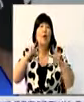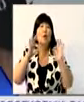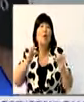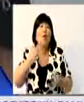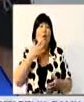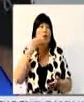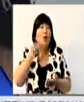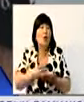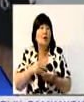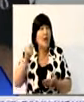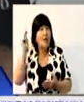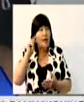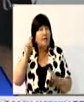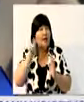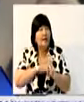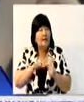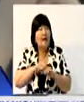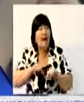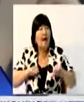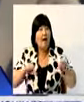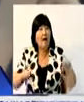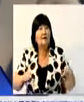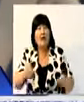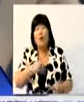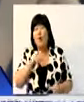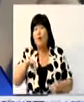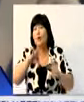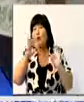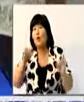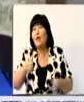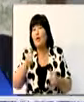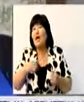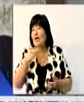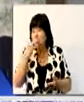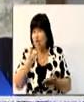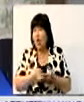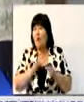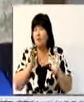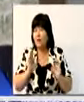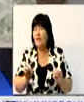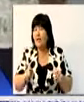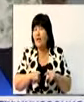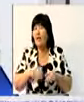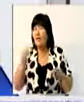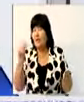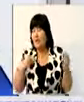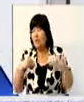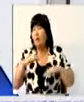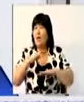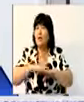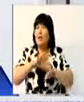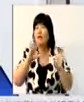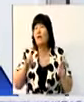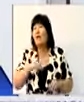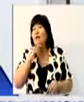ұлттық құндылықтар бойынша білімдерін сынады. Қазылар алқасы үміткерлердің өнерін бағалау кезінде жауаптың орамдылығына ғана емес, киім кию тәртібіне де баса